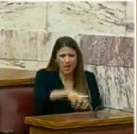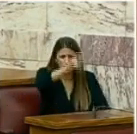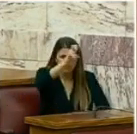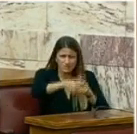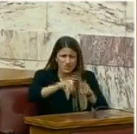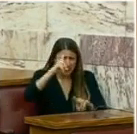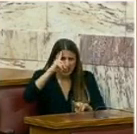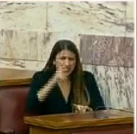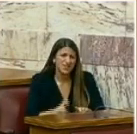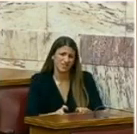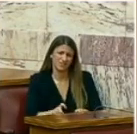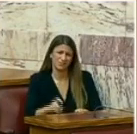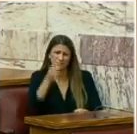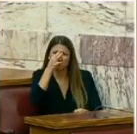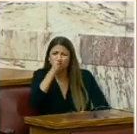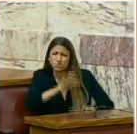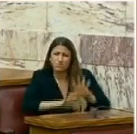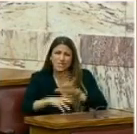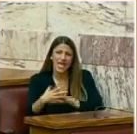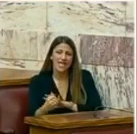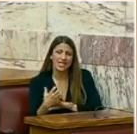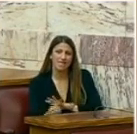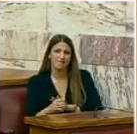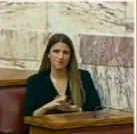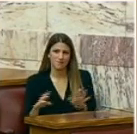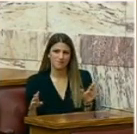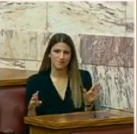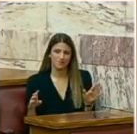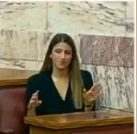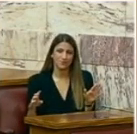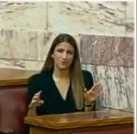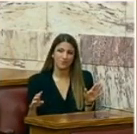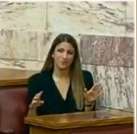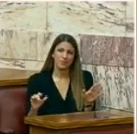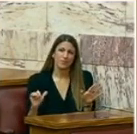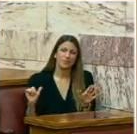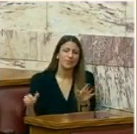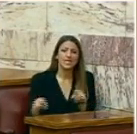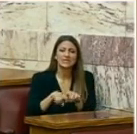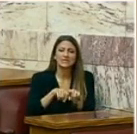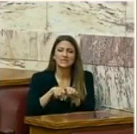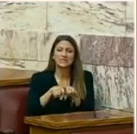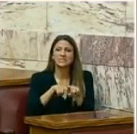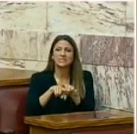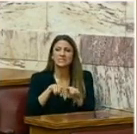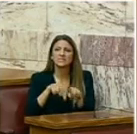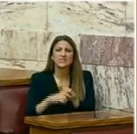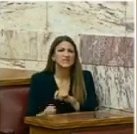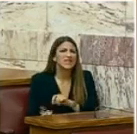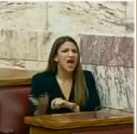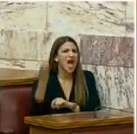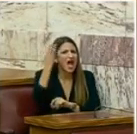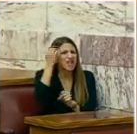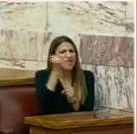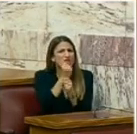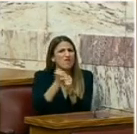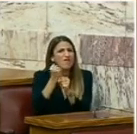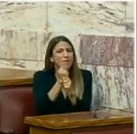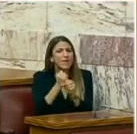τομέα του φαρμάκου, στον τομέα της διαχείρισης ακριβών ογκολογικών φαρμάκων.